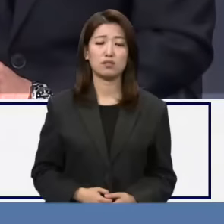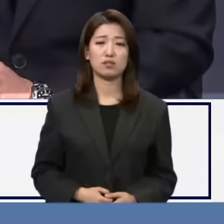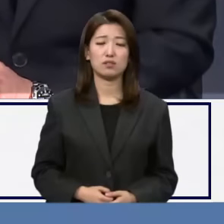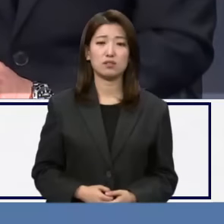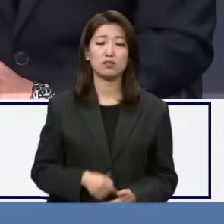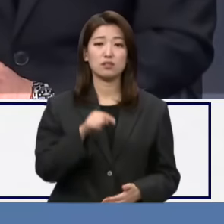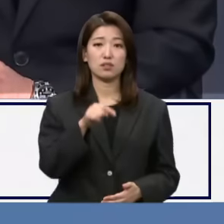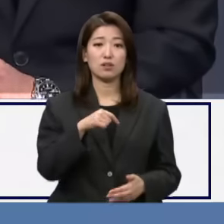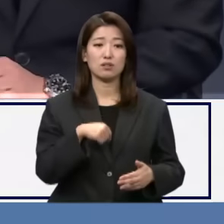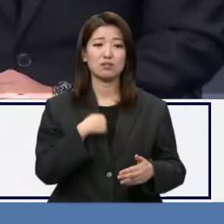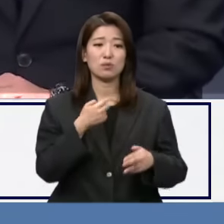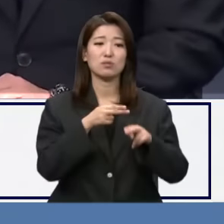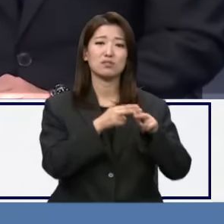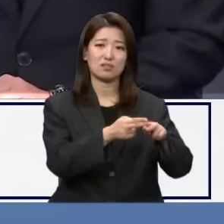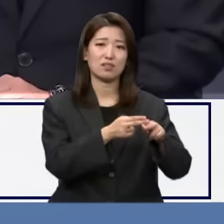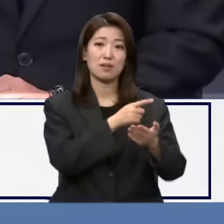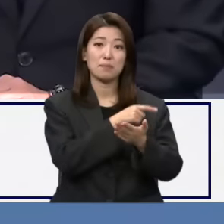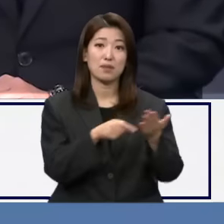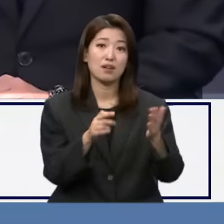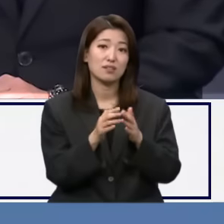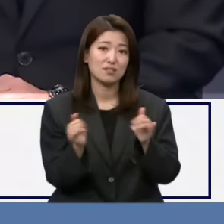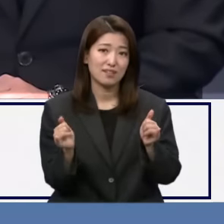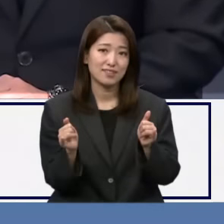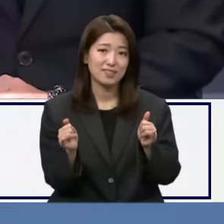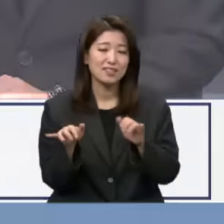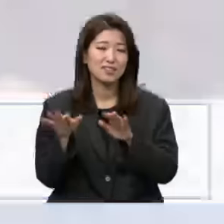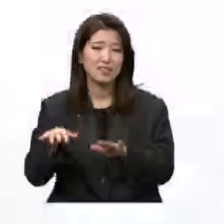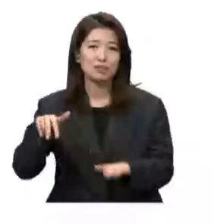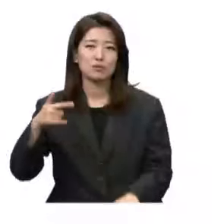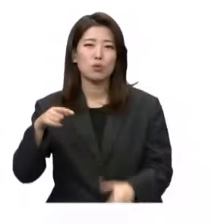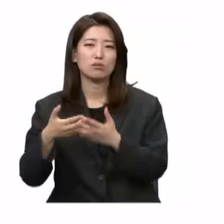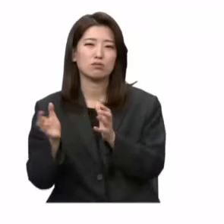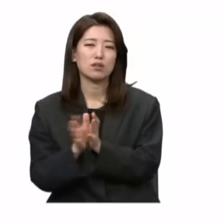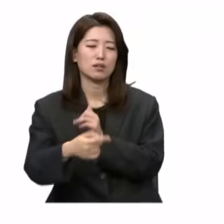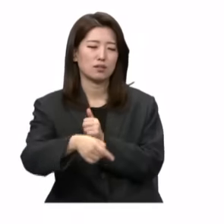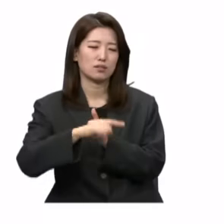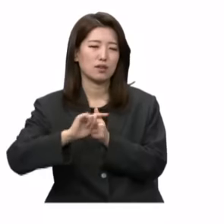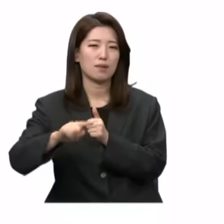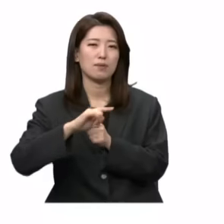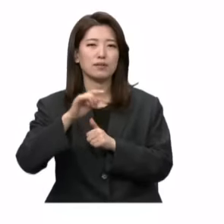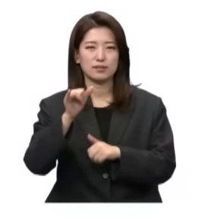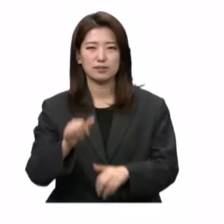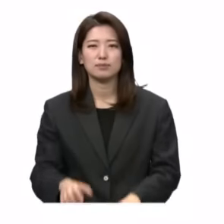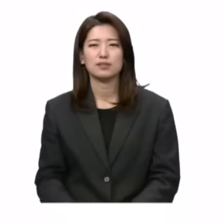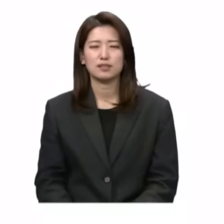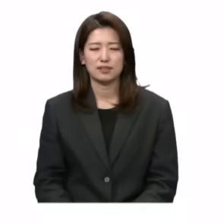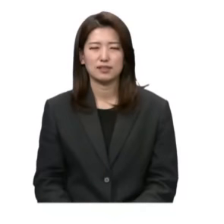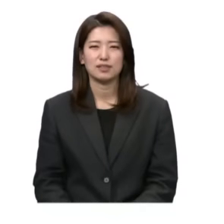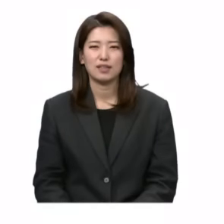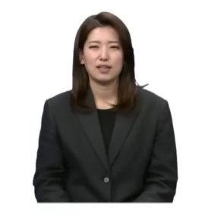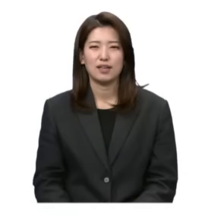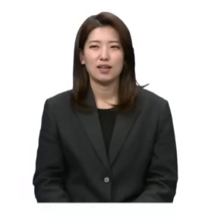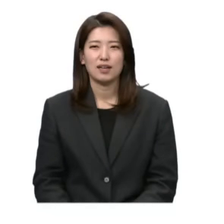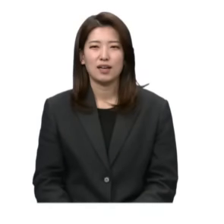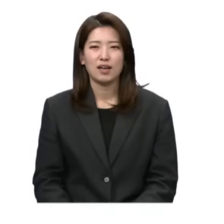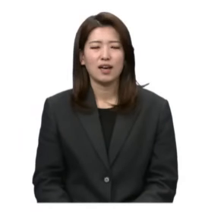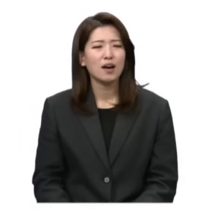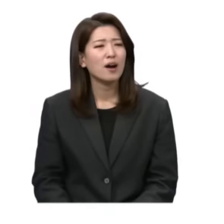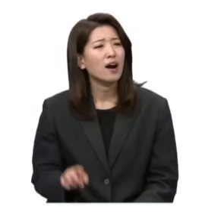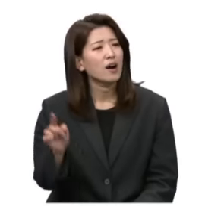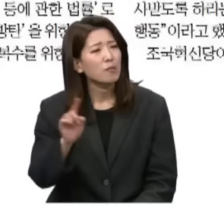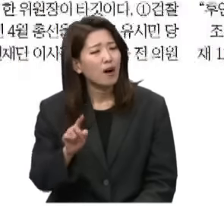영입된 거고요 저는이 보복이나 한풀이로 보고 싶지만 그게 아니라 우리